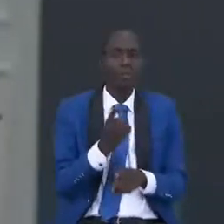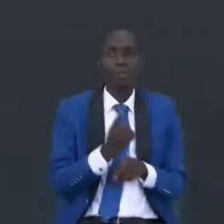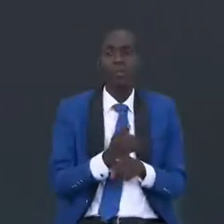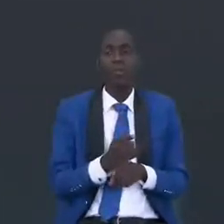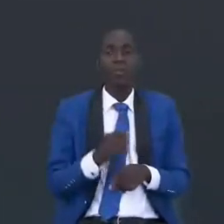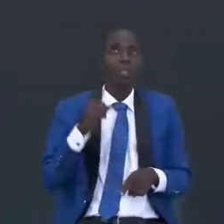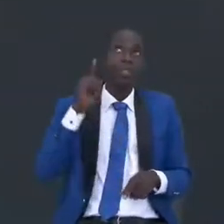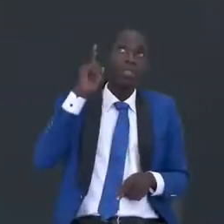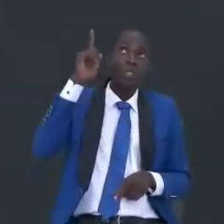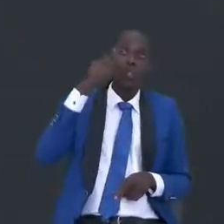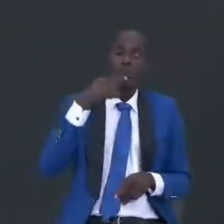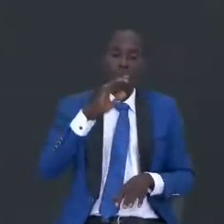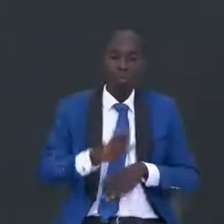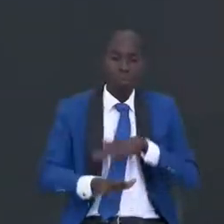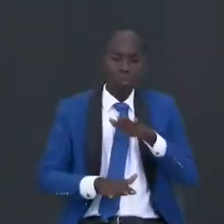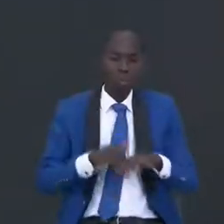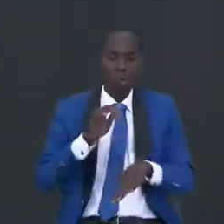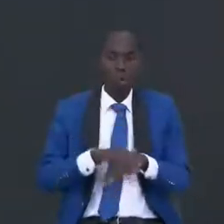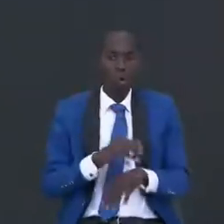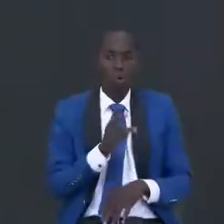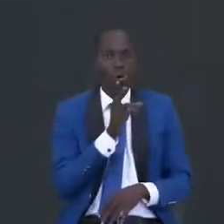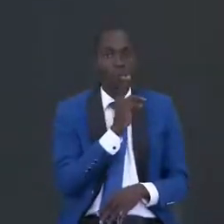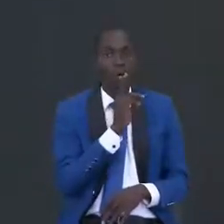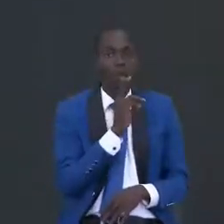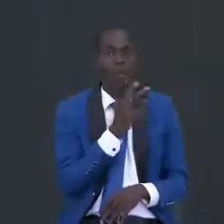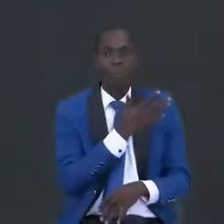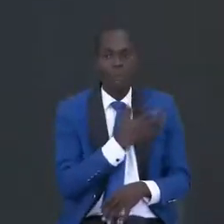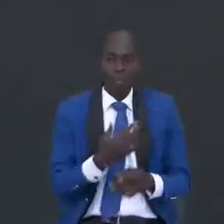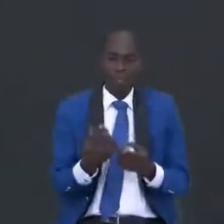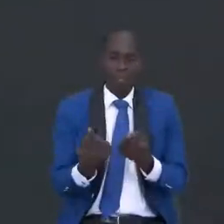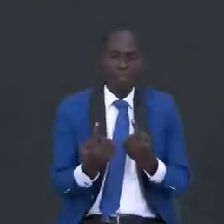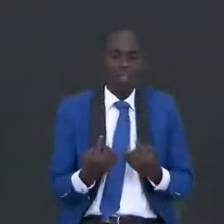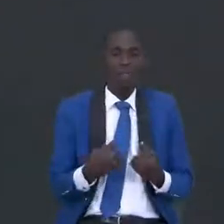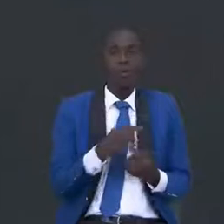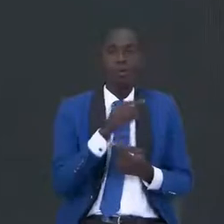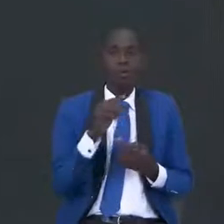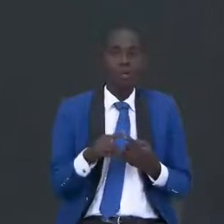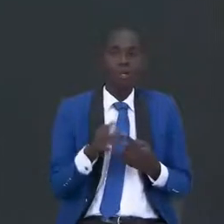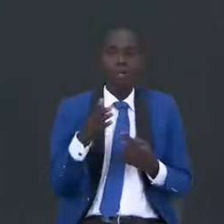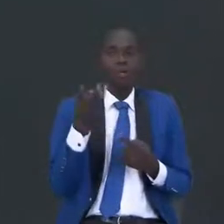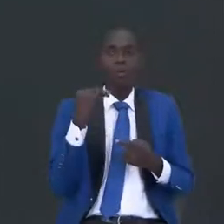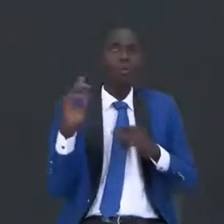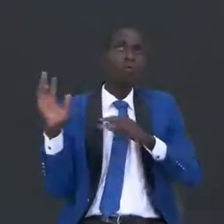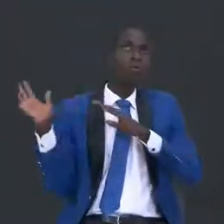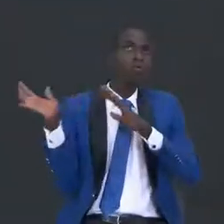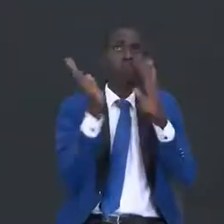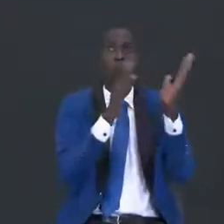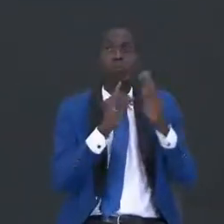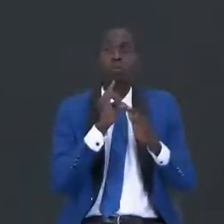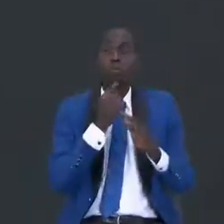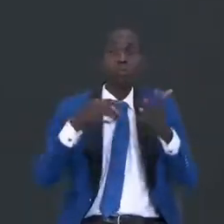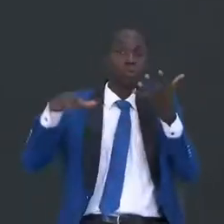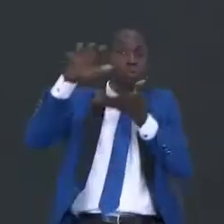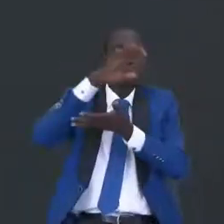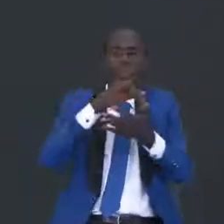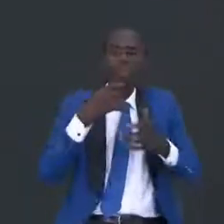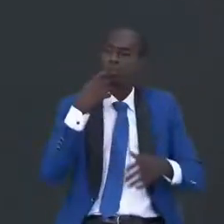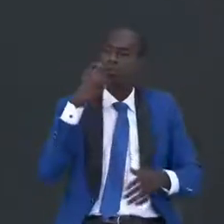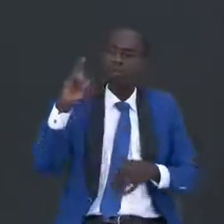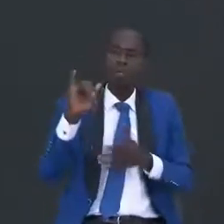Celui qui a marché sur l'eau, et il est venu. Quand la tempête, il a dit que la paix soit, et c'était